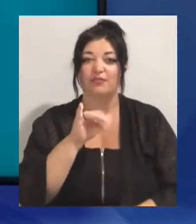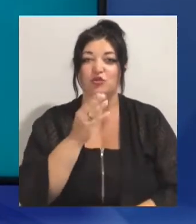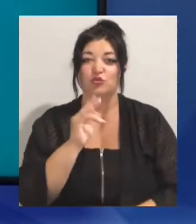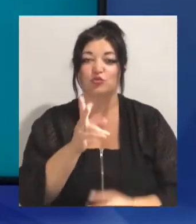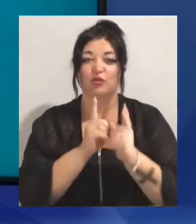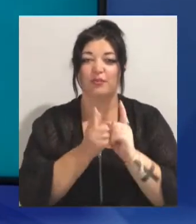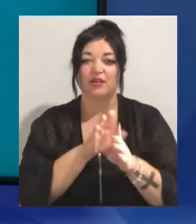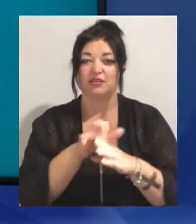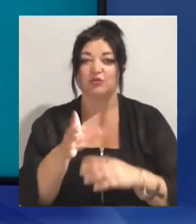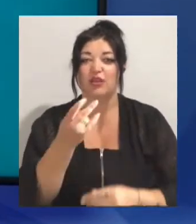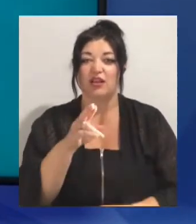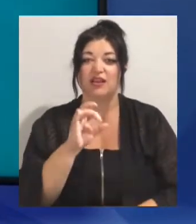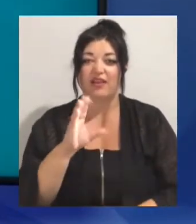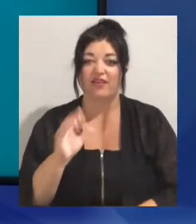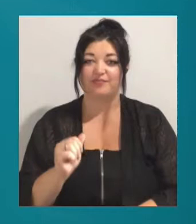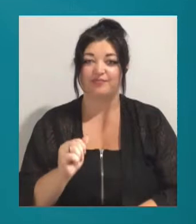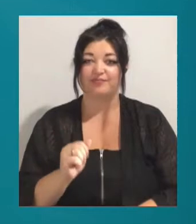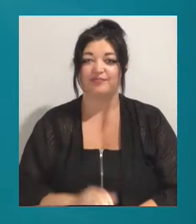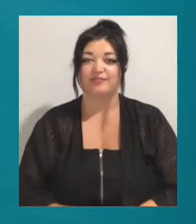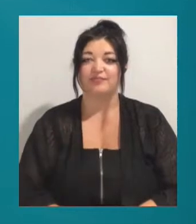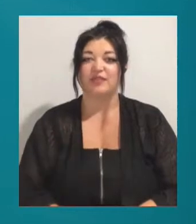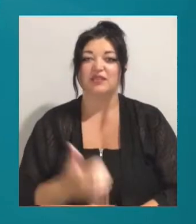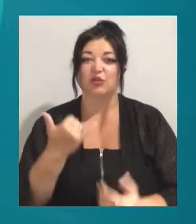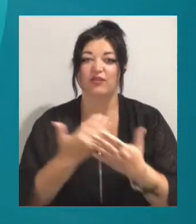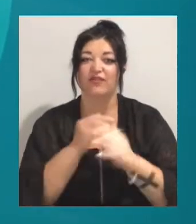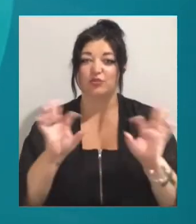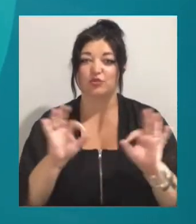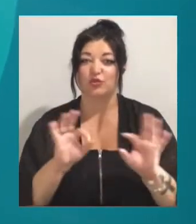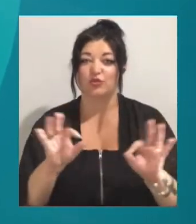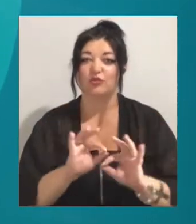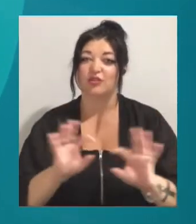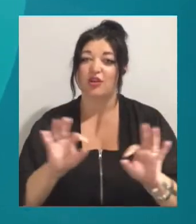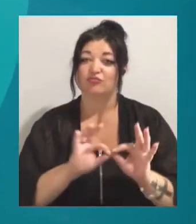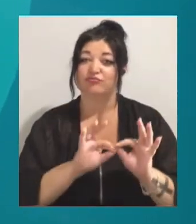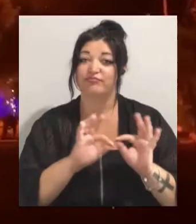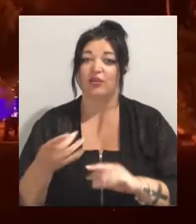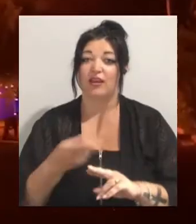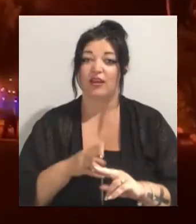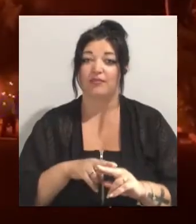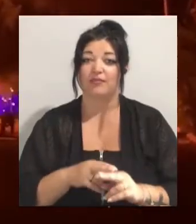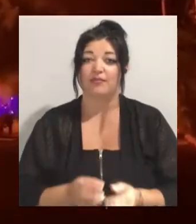Сурдопереклас здійснює Наталя Сергєєва. Сьогодні у випуску розкажемо про таке.